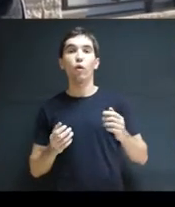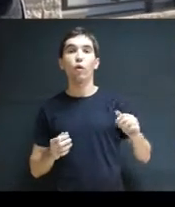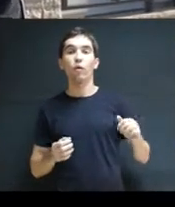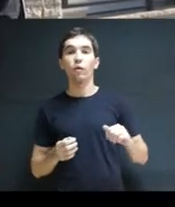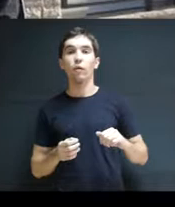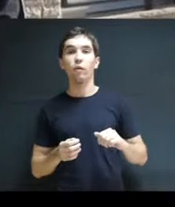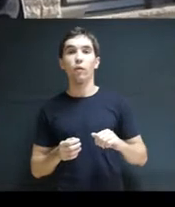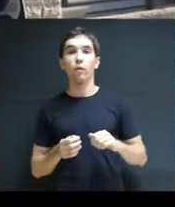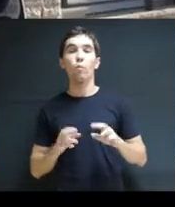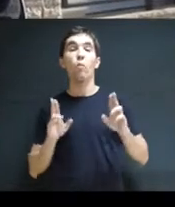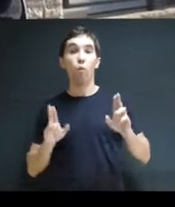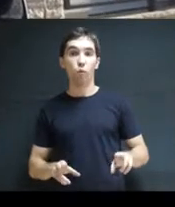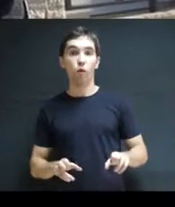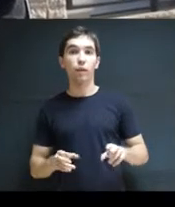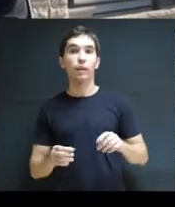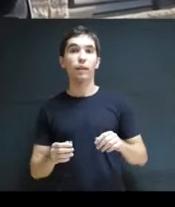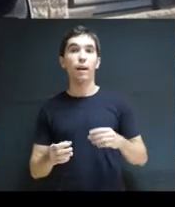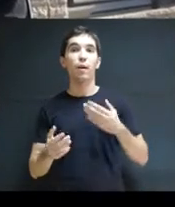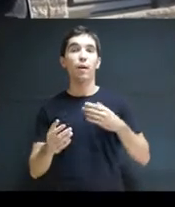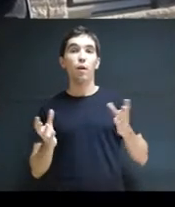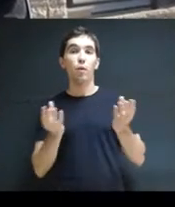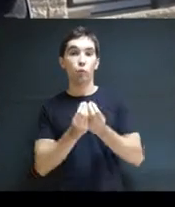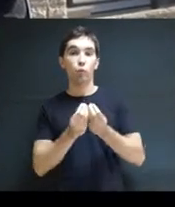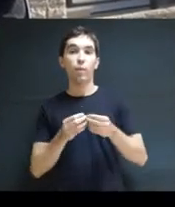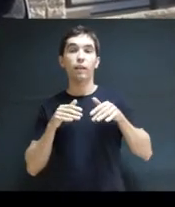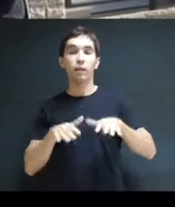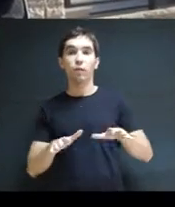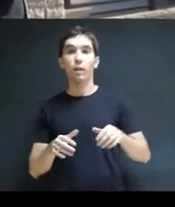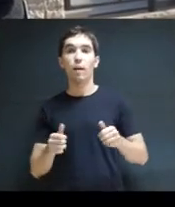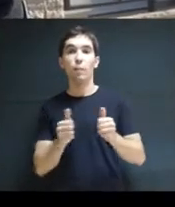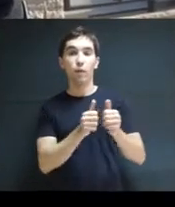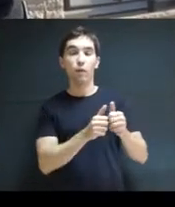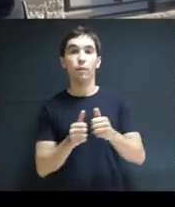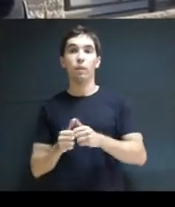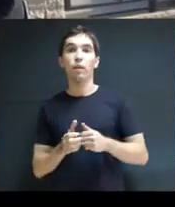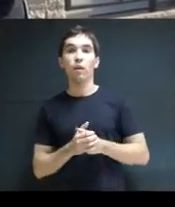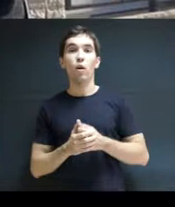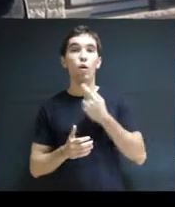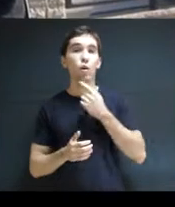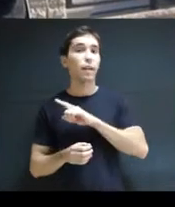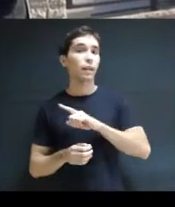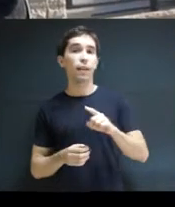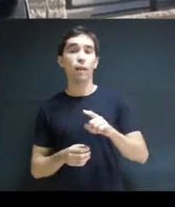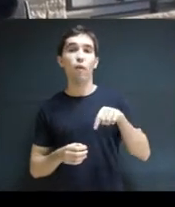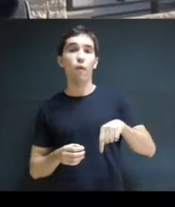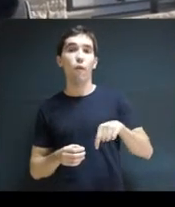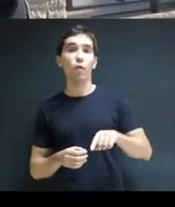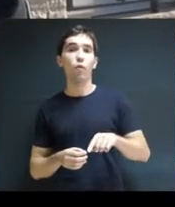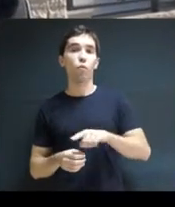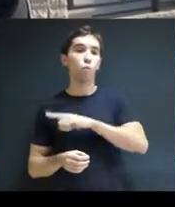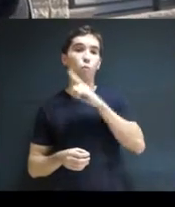zapravo omogućilo je da se povežem s ljudima s kojima vjerovatno inače ne bi mogla u